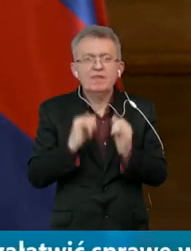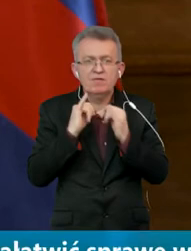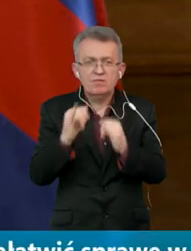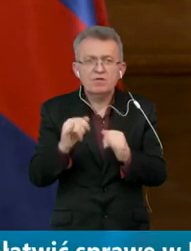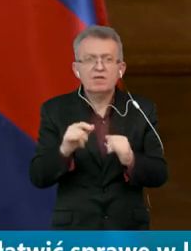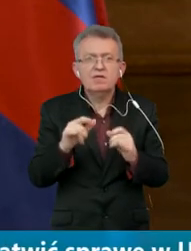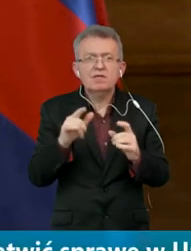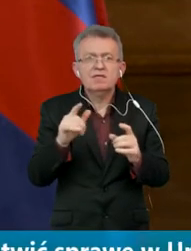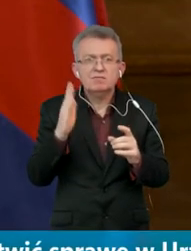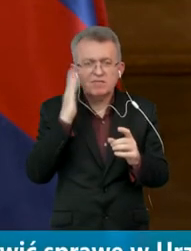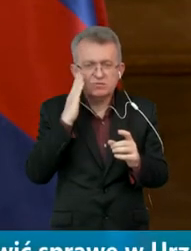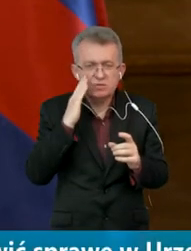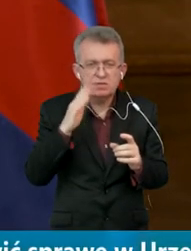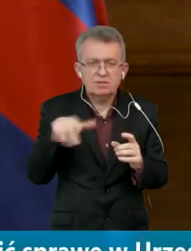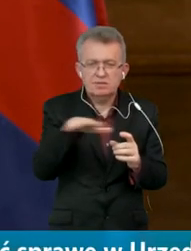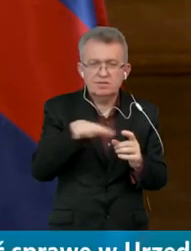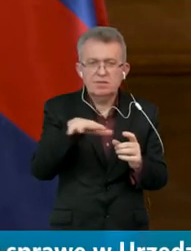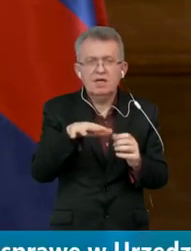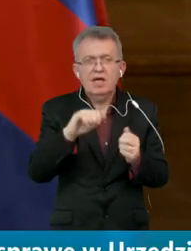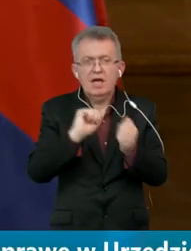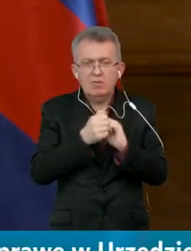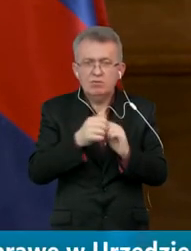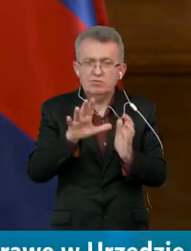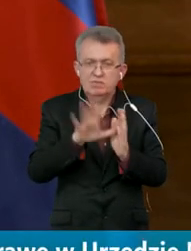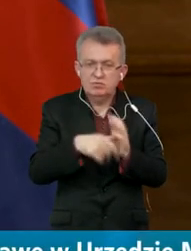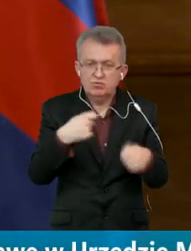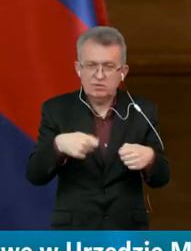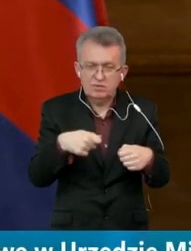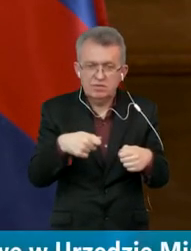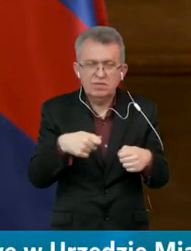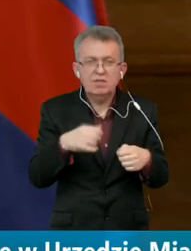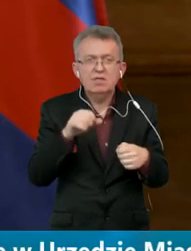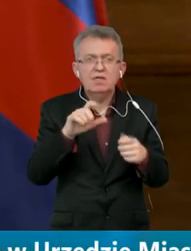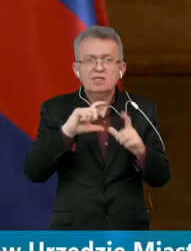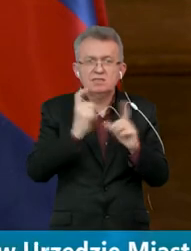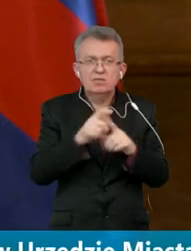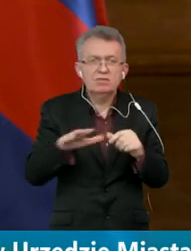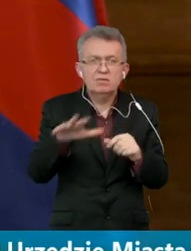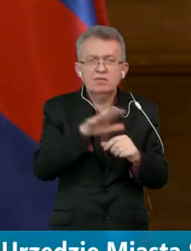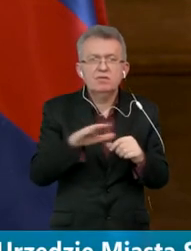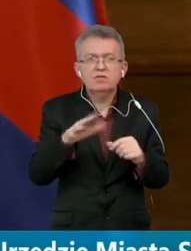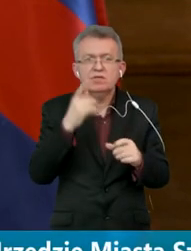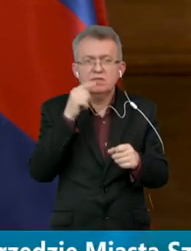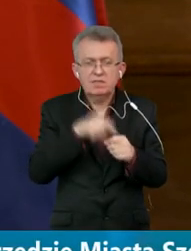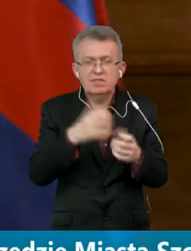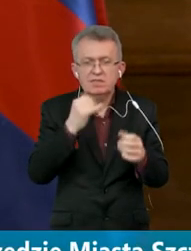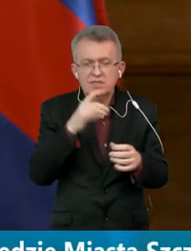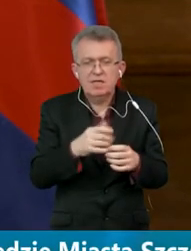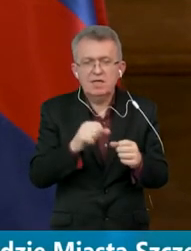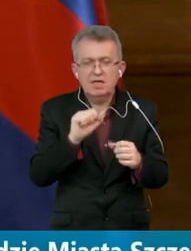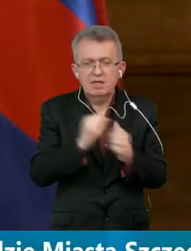wiążemy z faktem zamieszkiwania właśnie albo w mieście Szczecinie, wtedy mam abonament na całą strefę, jeżeli ktoś się na coś decyduje w wersji